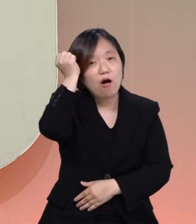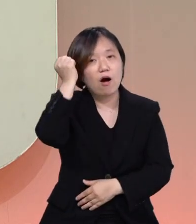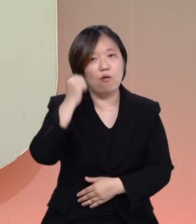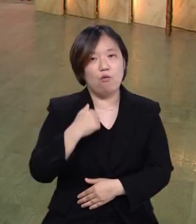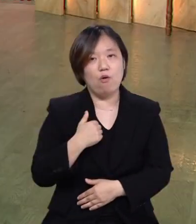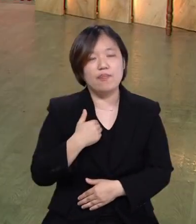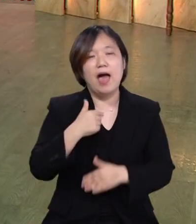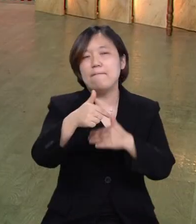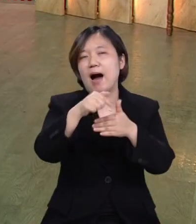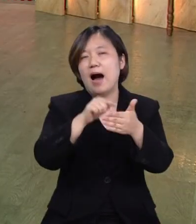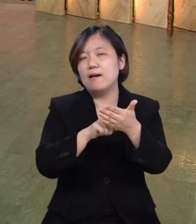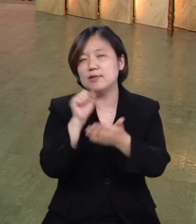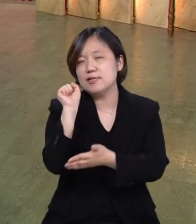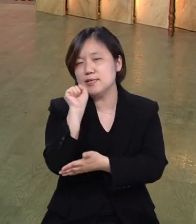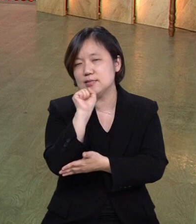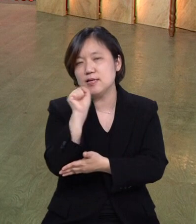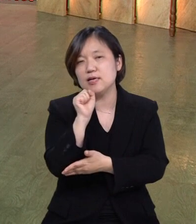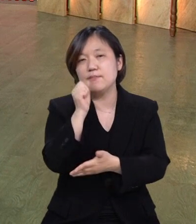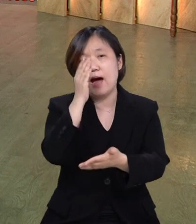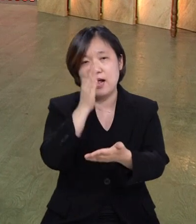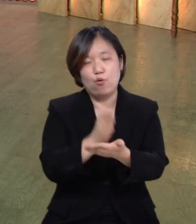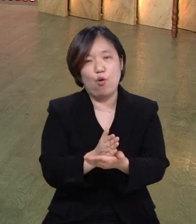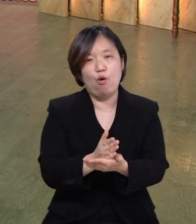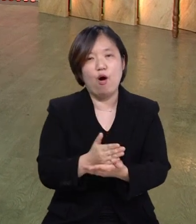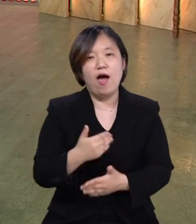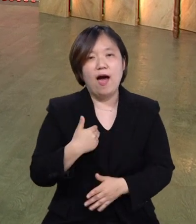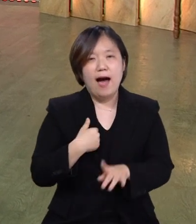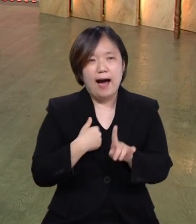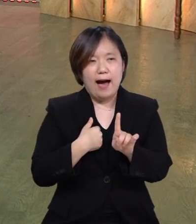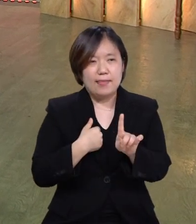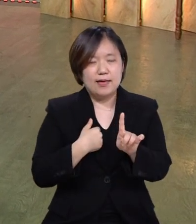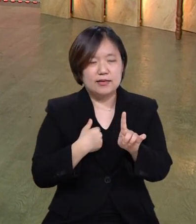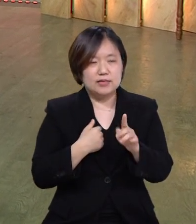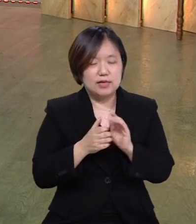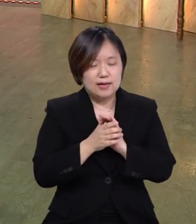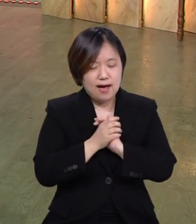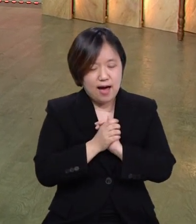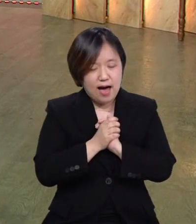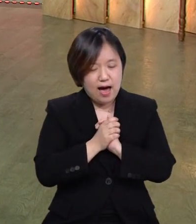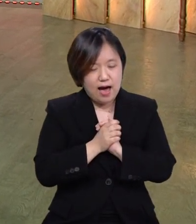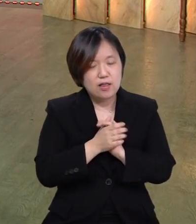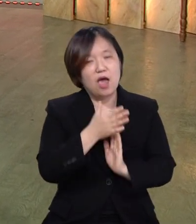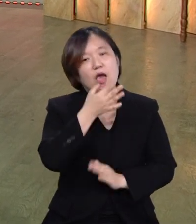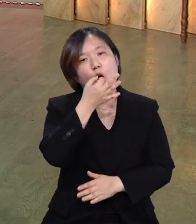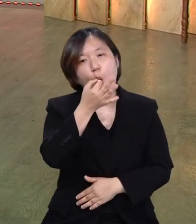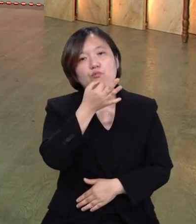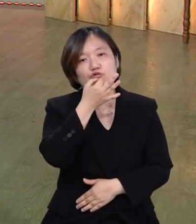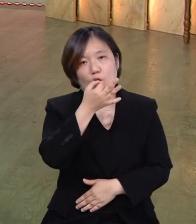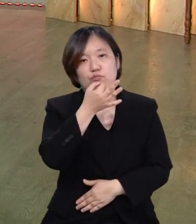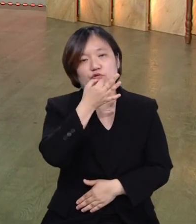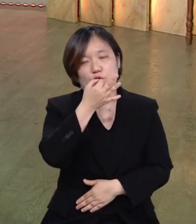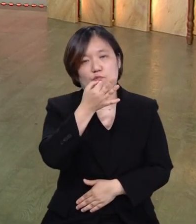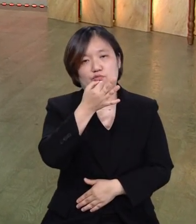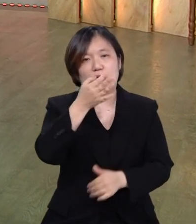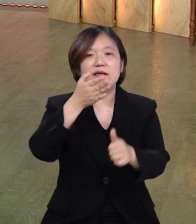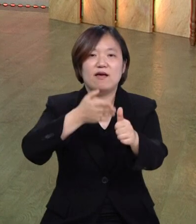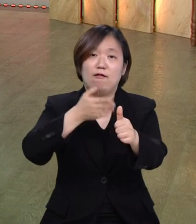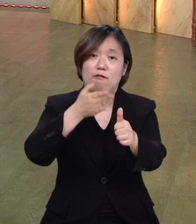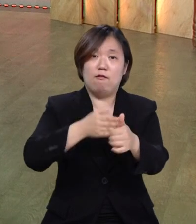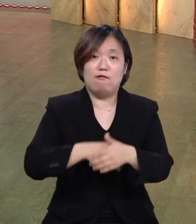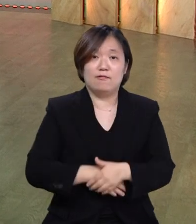명심하고 마음에 흔들림이 없이 한결같이 공덕을 닦는 마음으로 염불하고 염불하세요라고